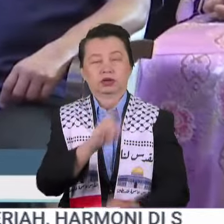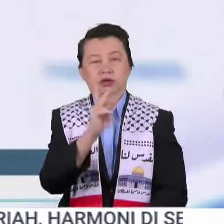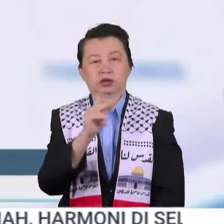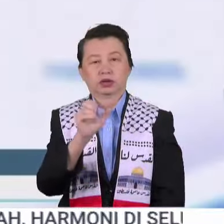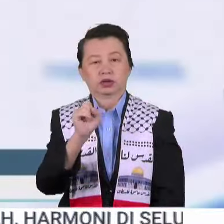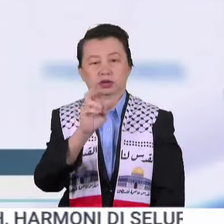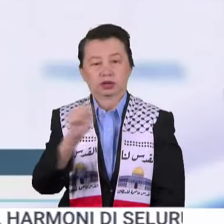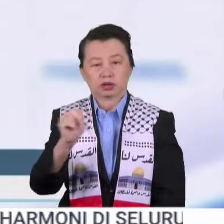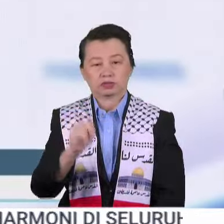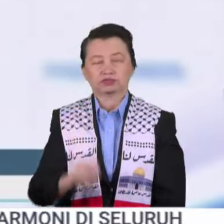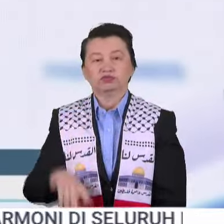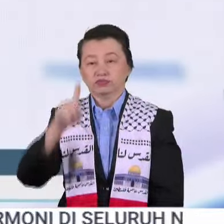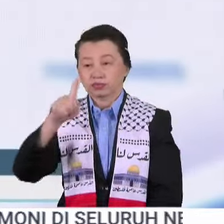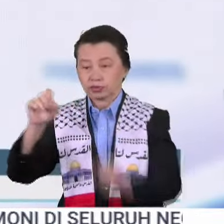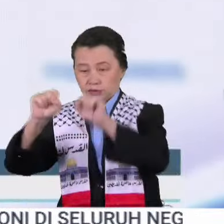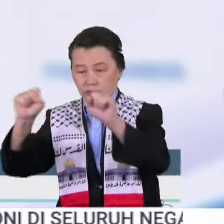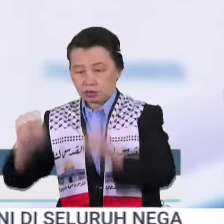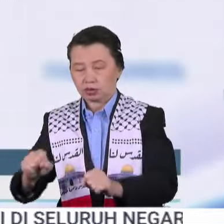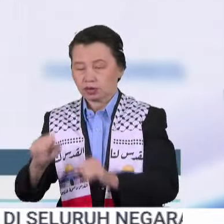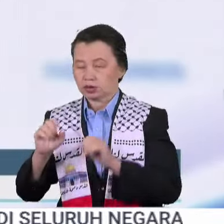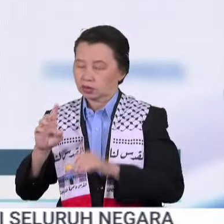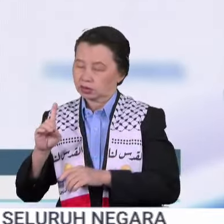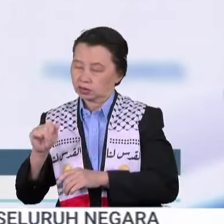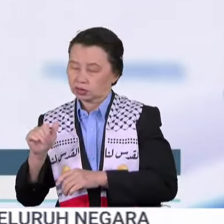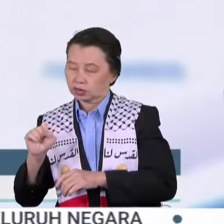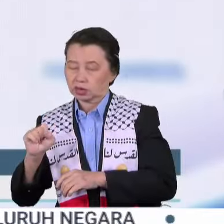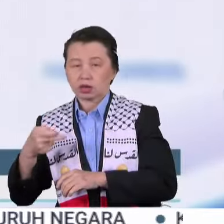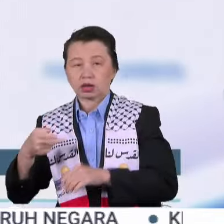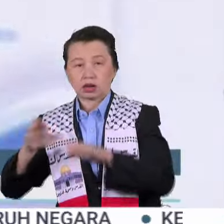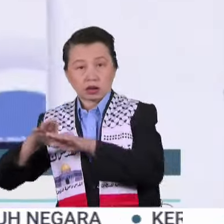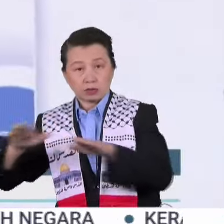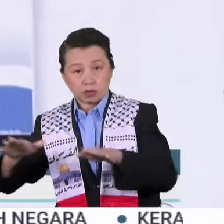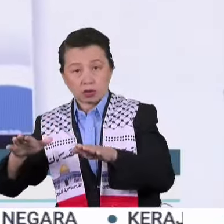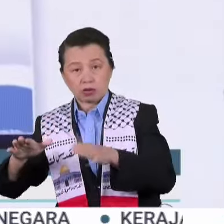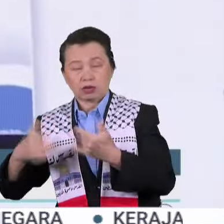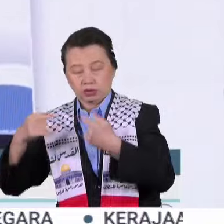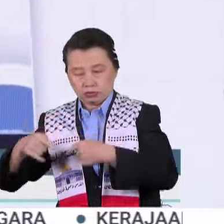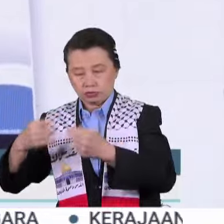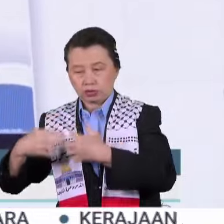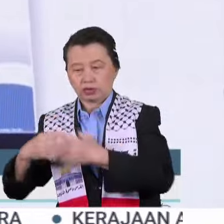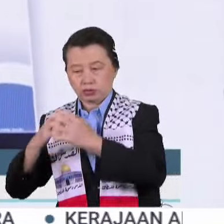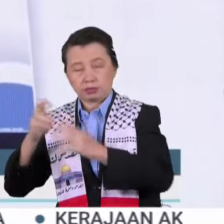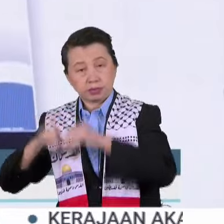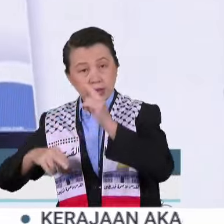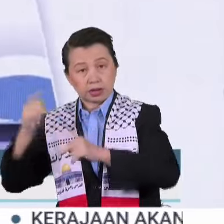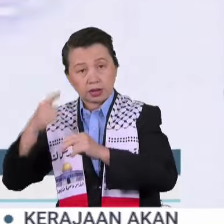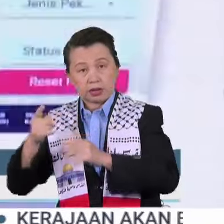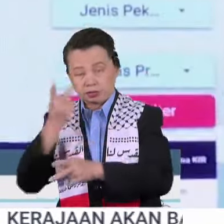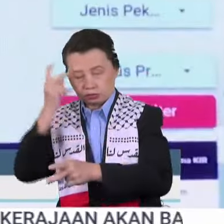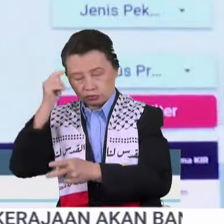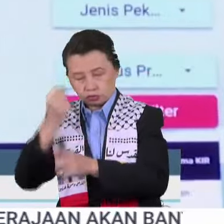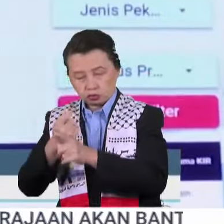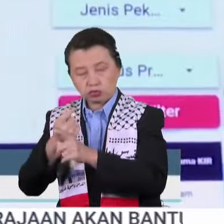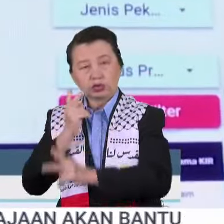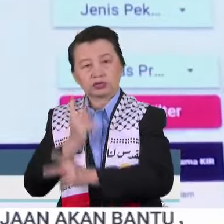Negara. Satu sistem iaitu dashboard My SMJ Profiling juga telah dibina bagi tujuan penyimpanan dan analisis